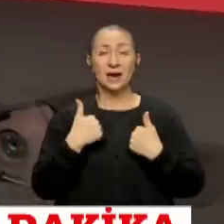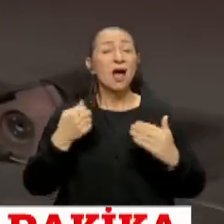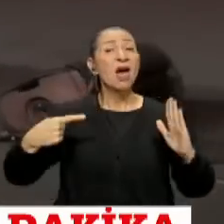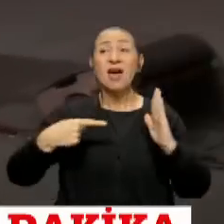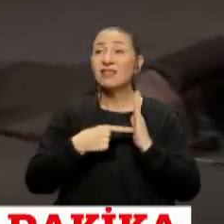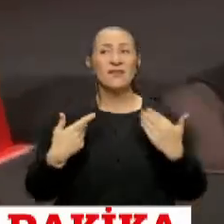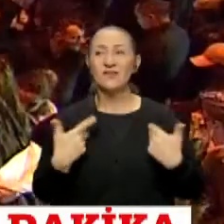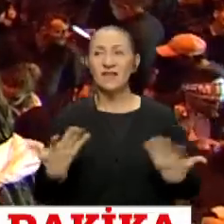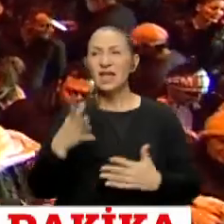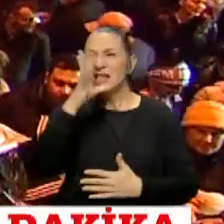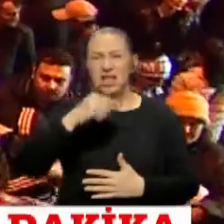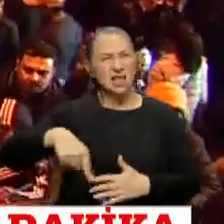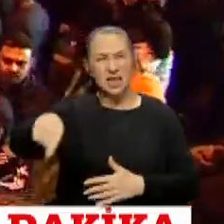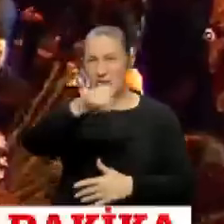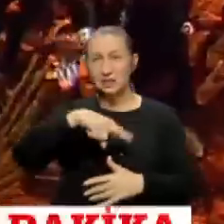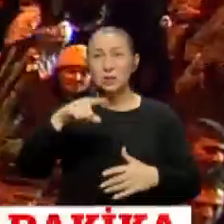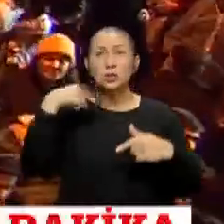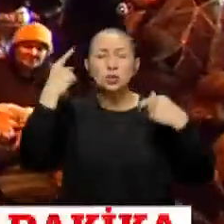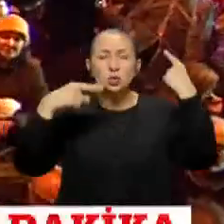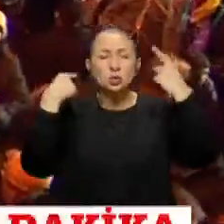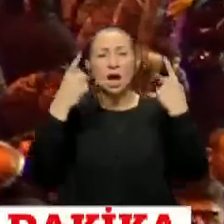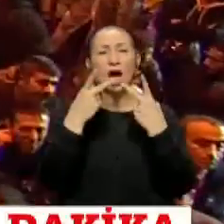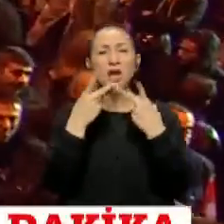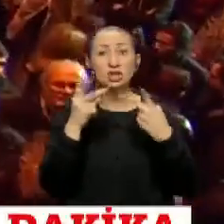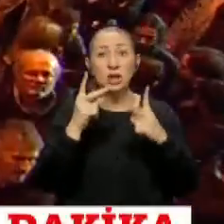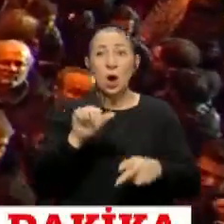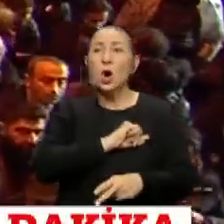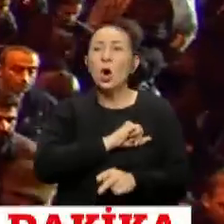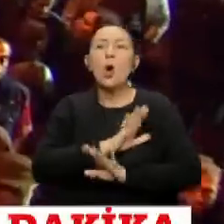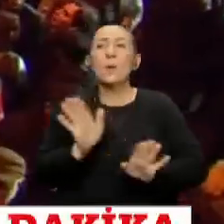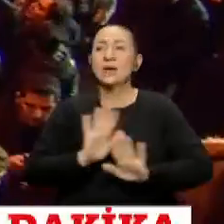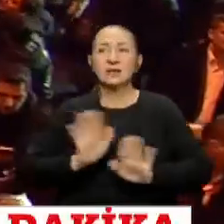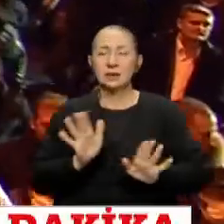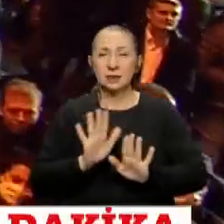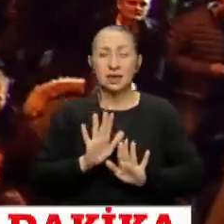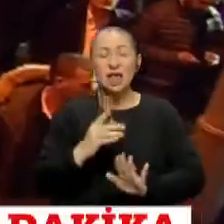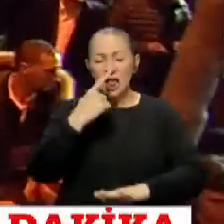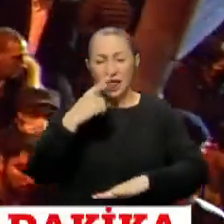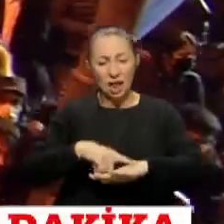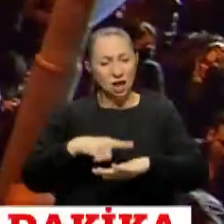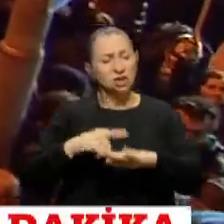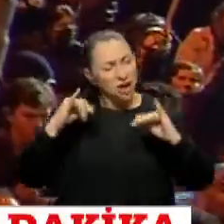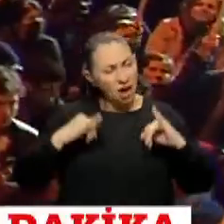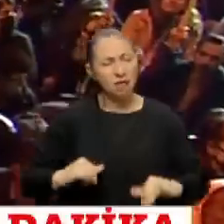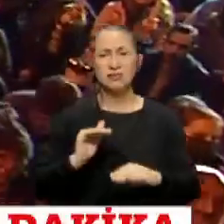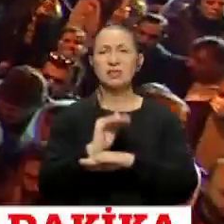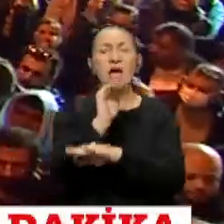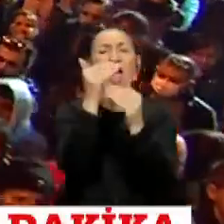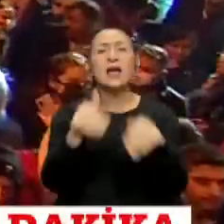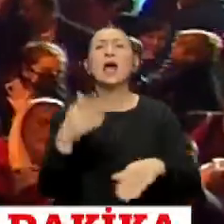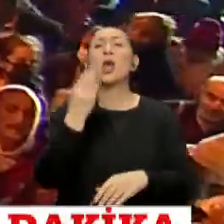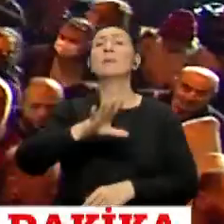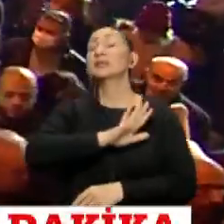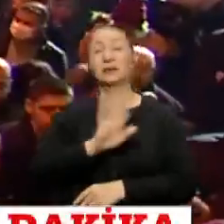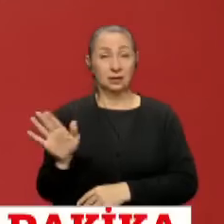Hedefimiz kimsenin düşüncesini açıklarken korkmadığı, inancını yaşarken